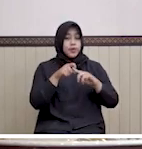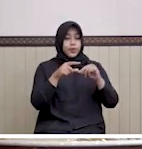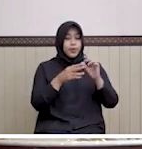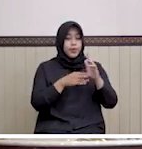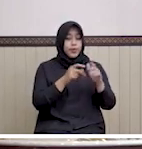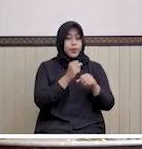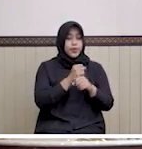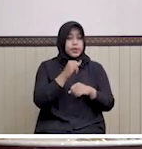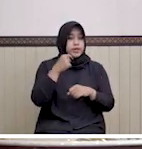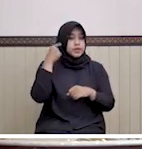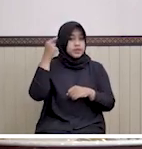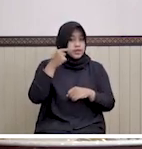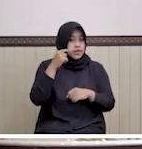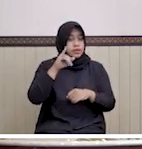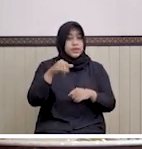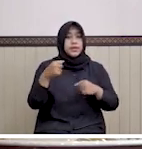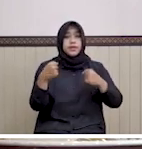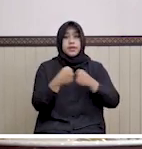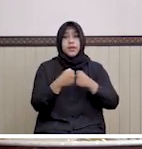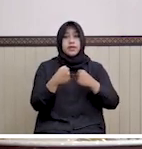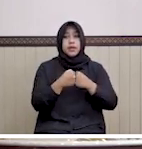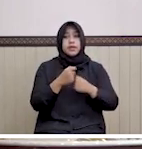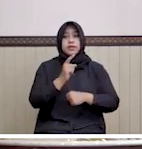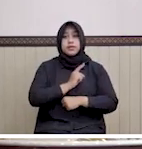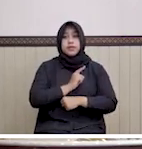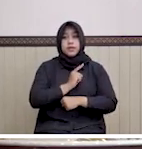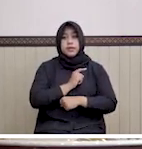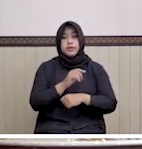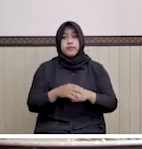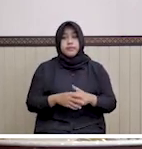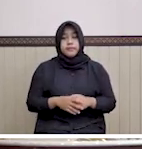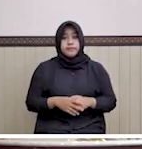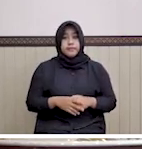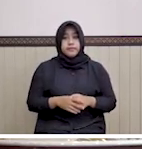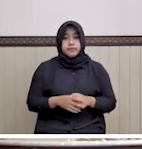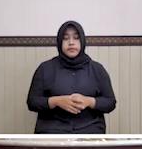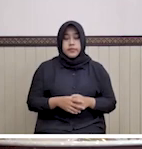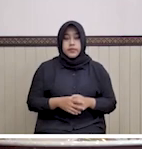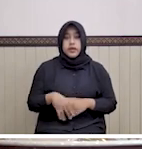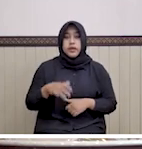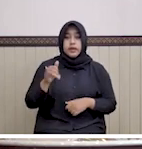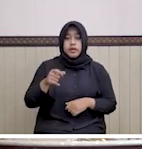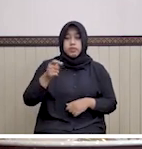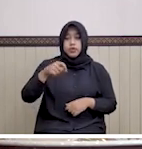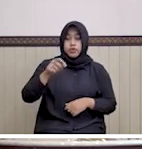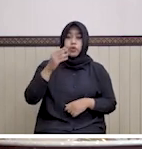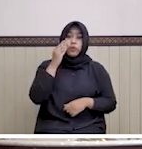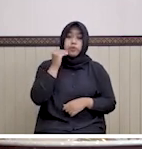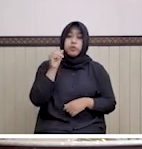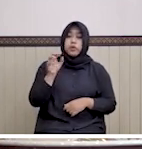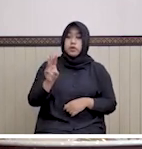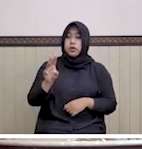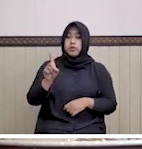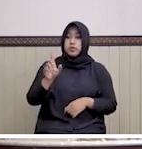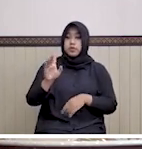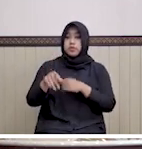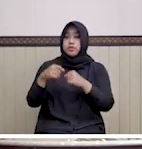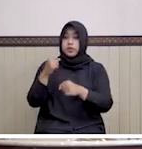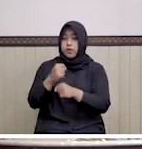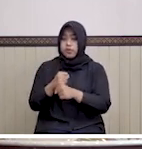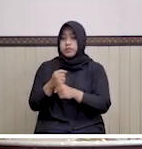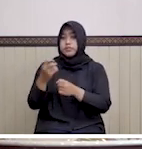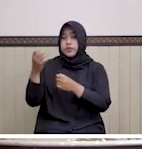seringkali menjadi tantangan tersendiri disitu sehingga akan Oh memang usianya 31 sering